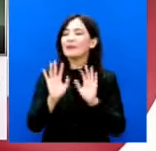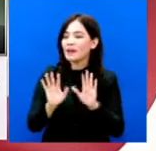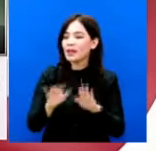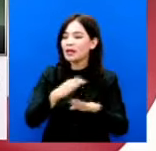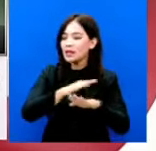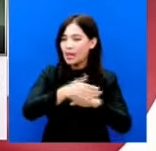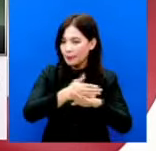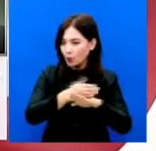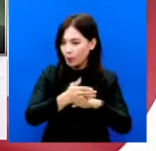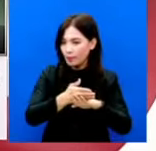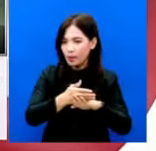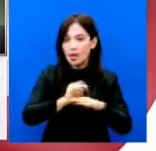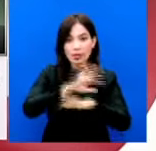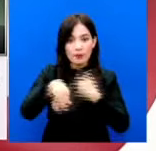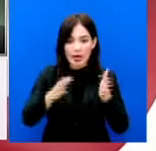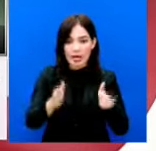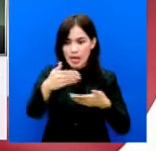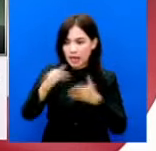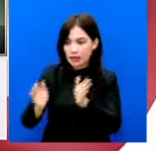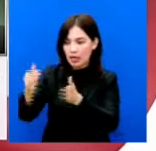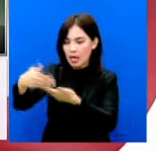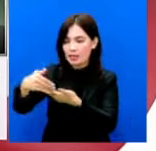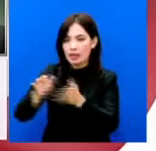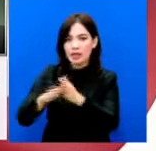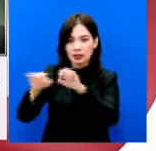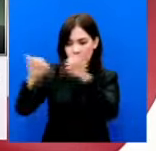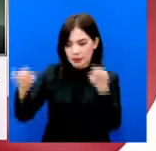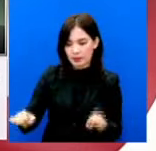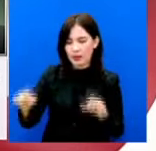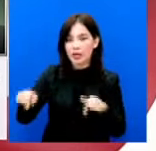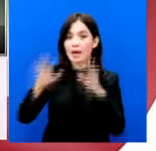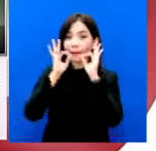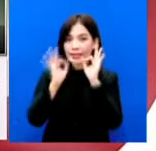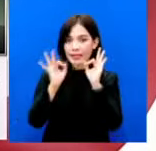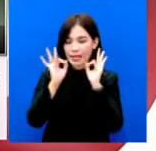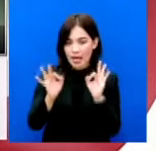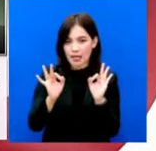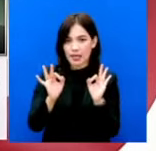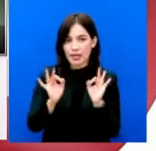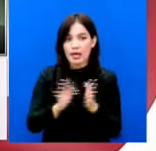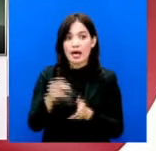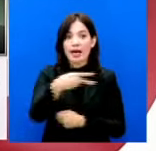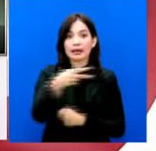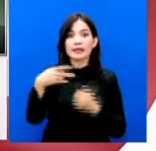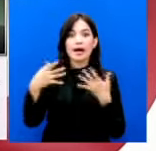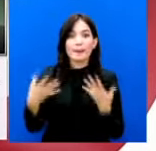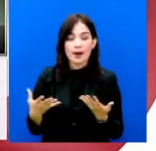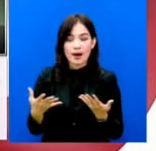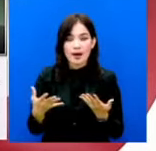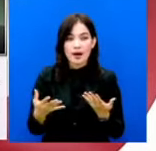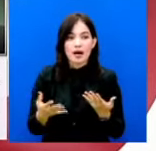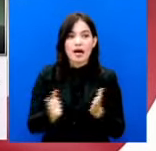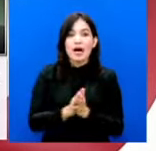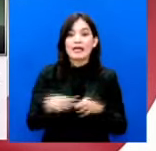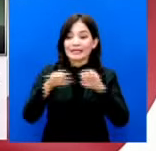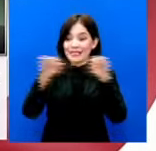menyiapkan. Di kelas-kelas kita sudah siapkan yang namanya smart classroom untuk pendidikan dulu, seperti itu. Artinya bahwa dalam